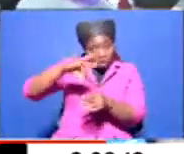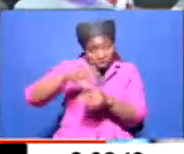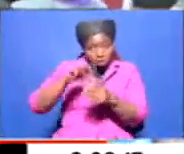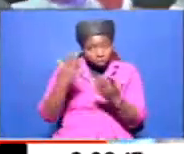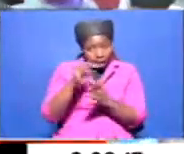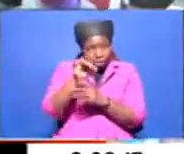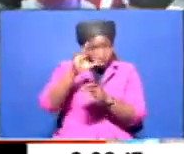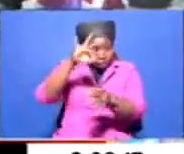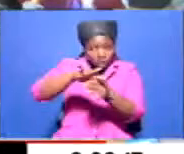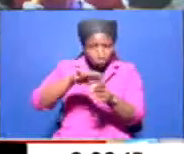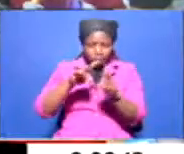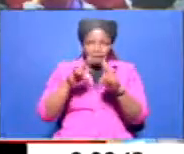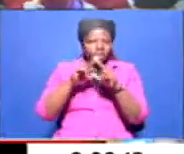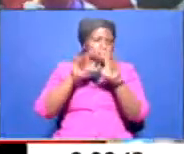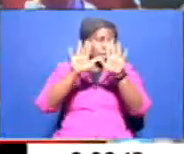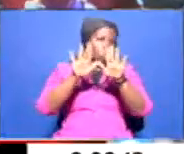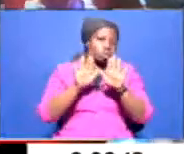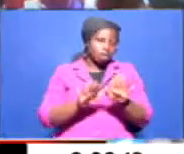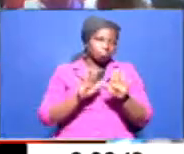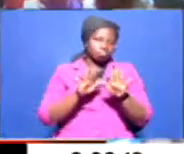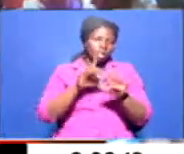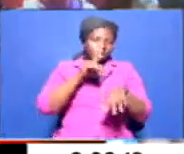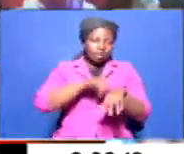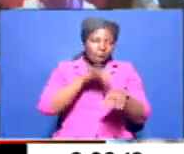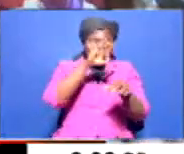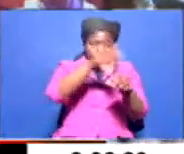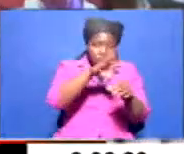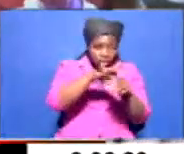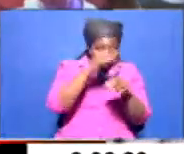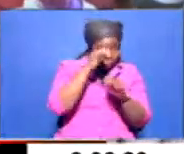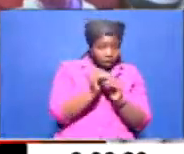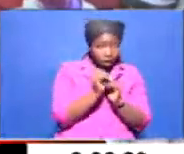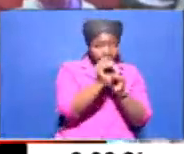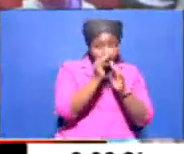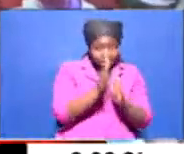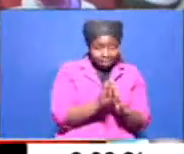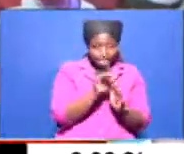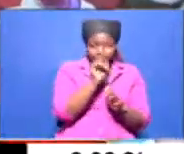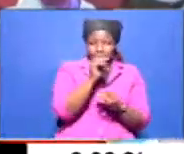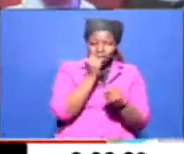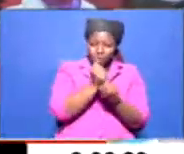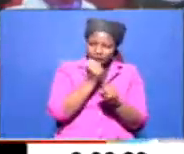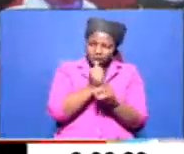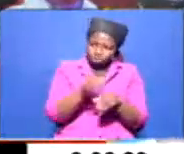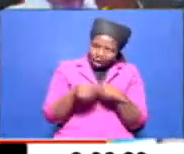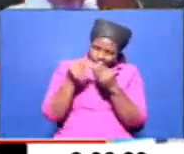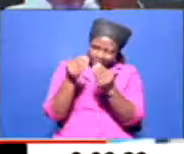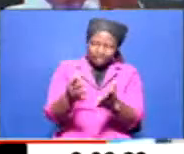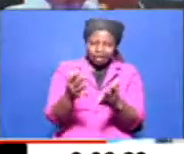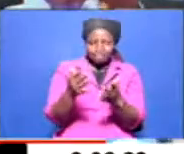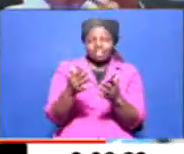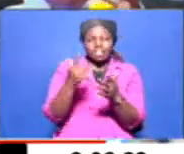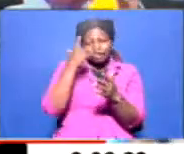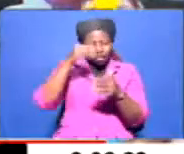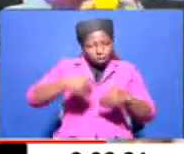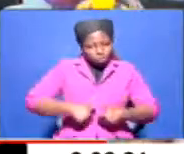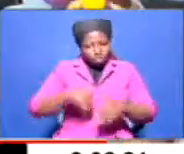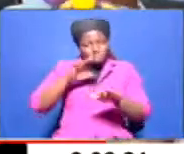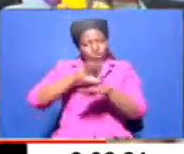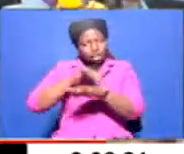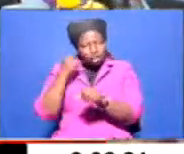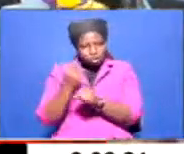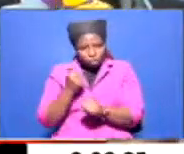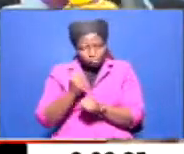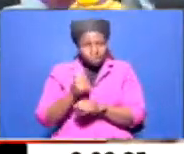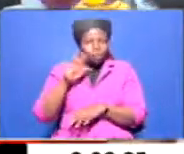jambo la maana sana. Unapompigia kiongozi ni kazi unamuandika. Ndio vijana mpate kazi, mama